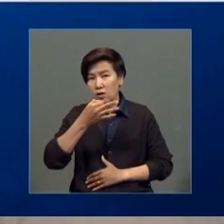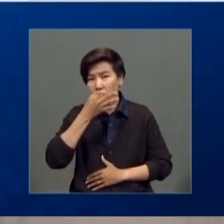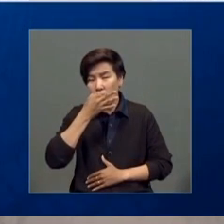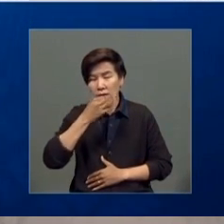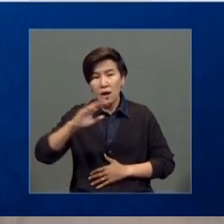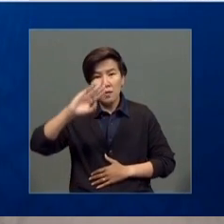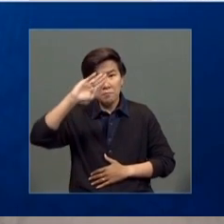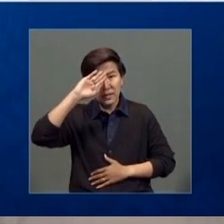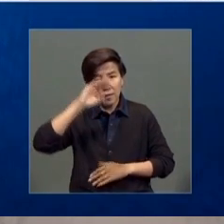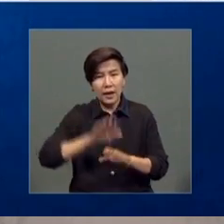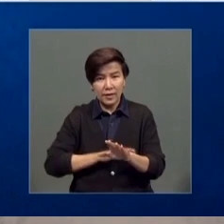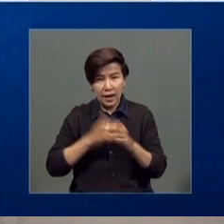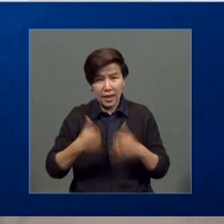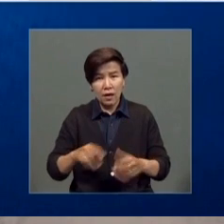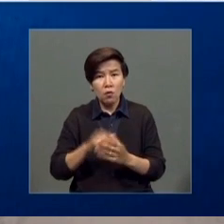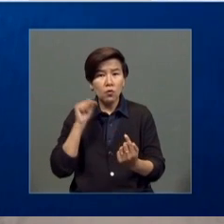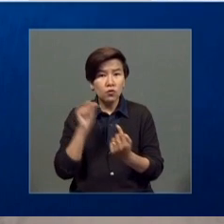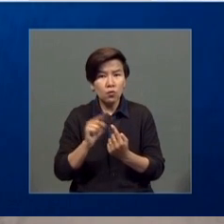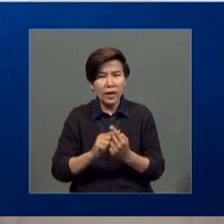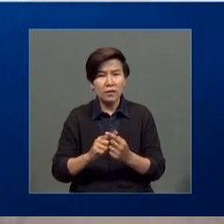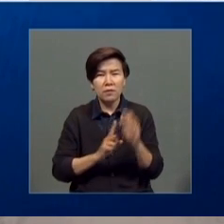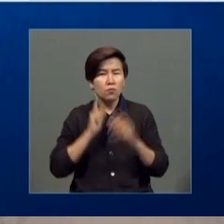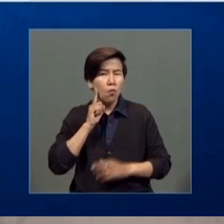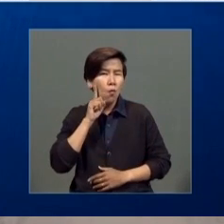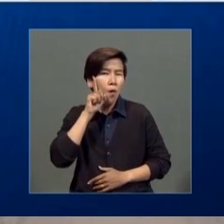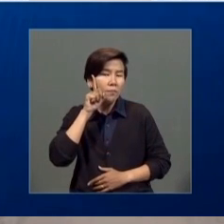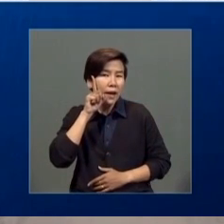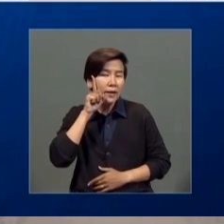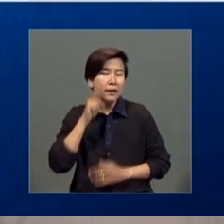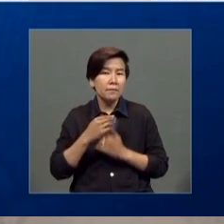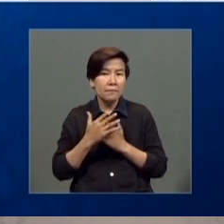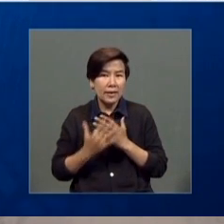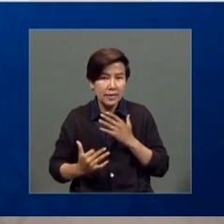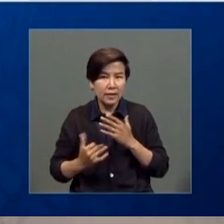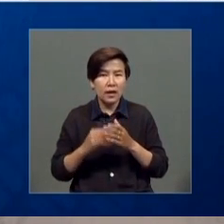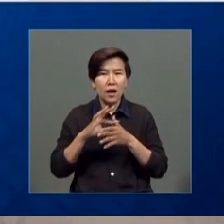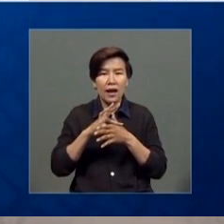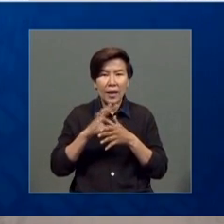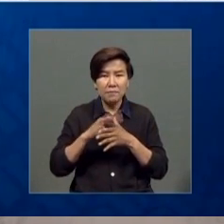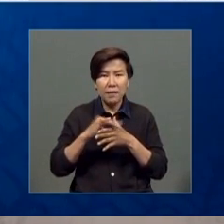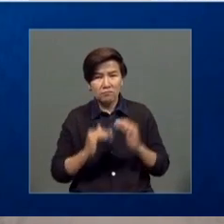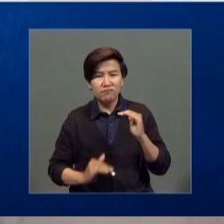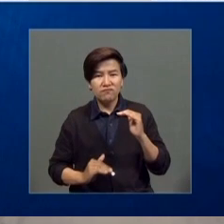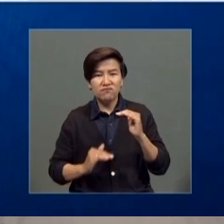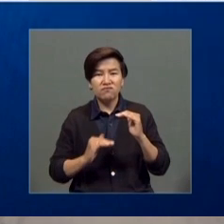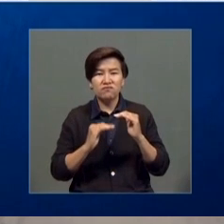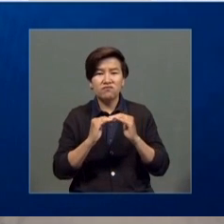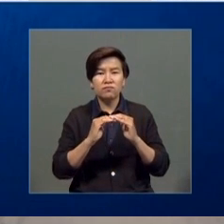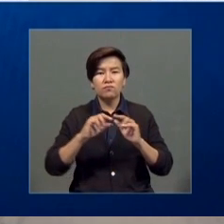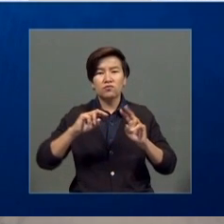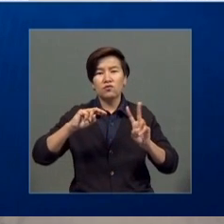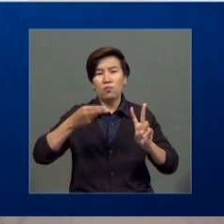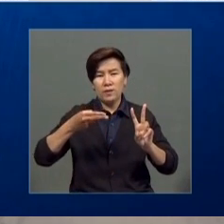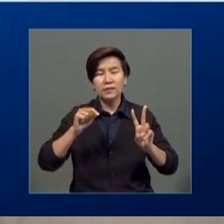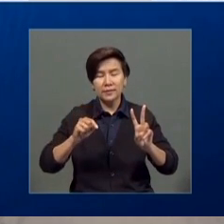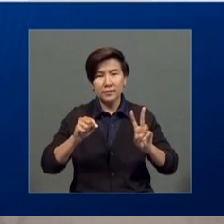ที่28มกราคมยืนยันค่ะว่าพบเชื้อโควิด-19 วันนั้นแหละ29มกราคมผู้ป่วยมีอา